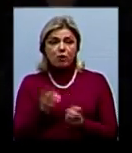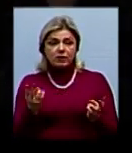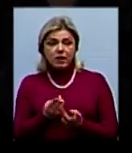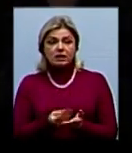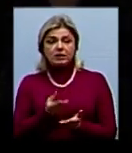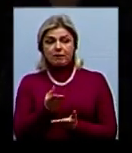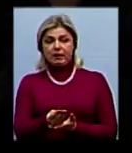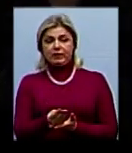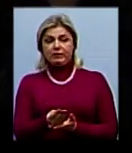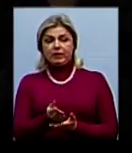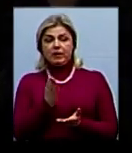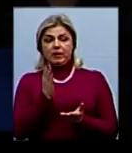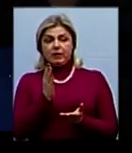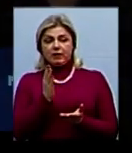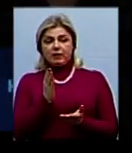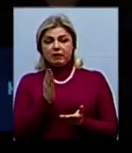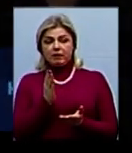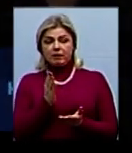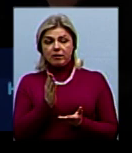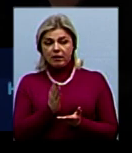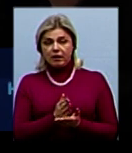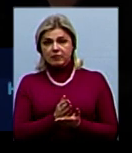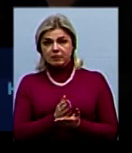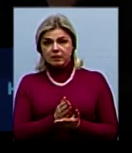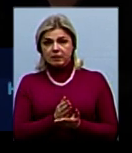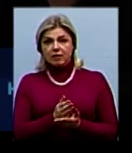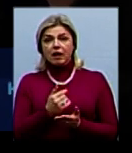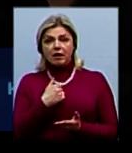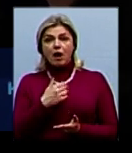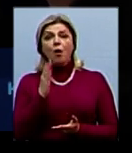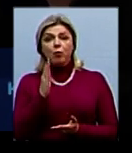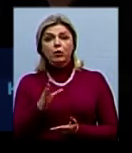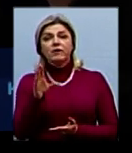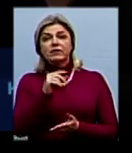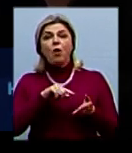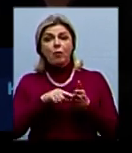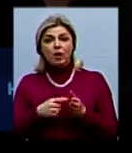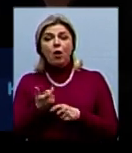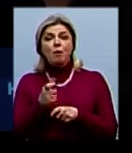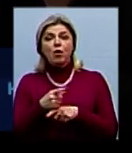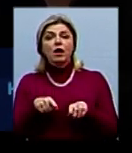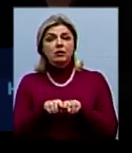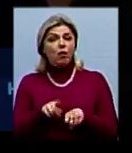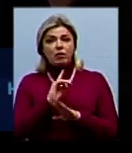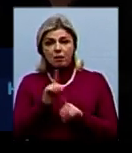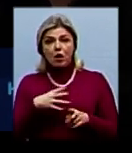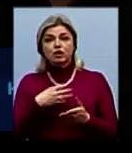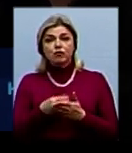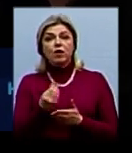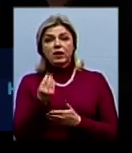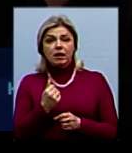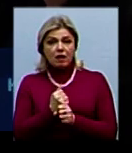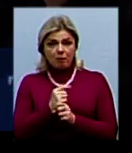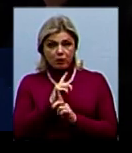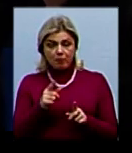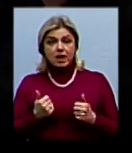Есть! Доп работы, все, остановил объекты, забрал людей и ушел. Я в будущем так и буду делать. До всех объектов уже больше такого не будет. Своими деньгами работать. Стараешься, чтобы